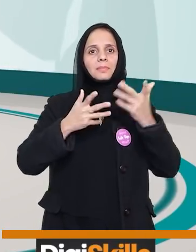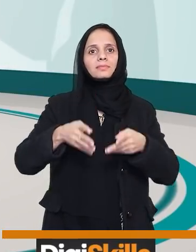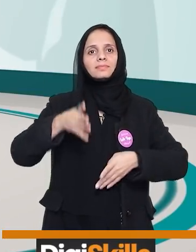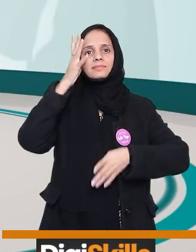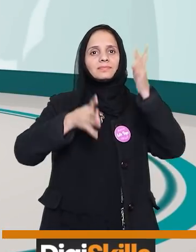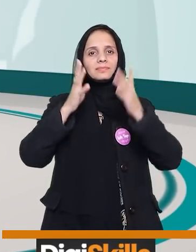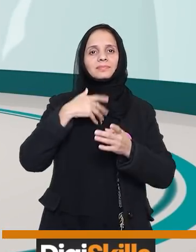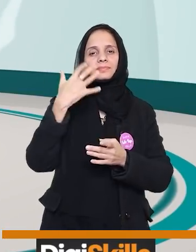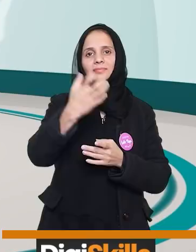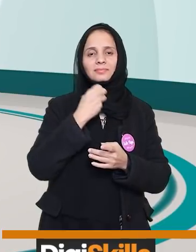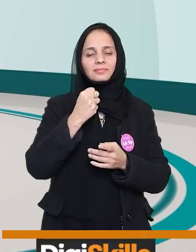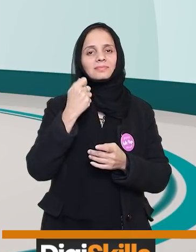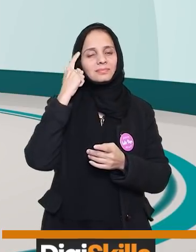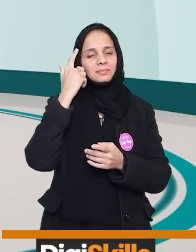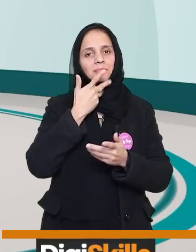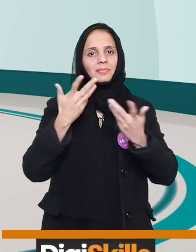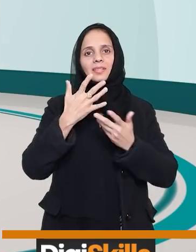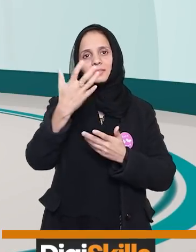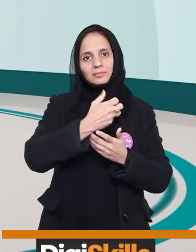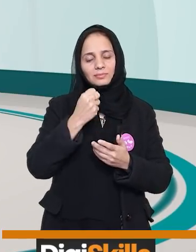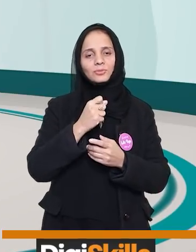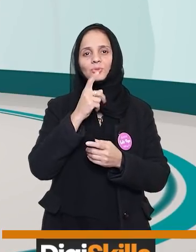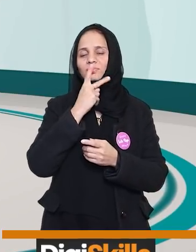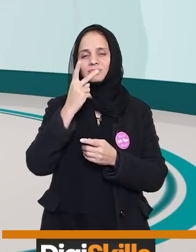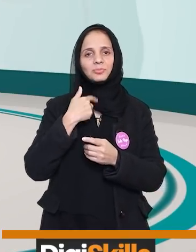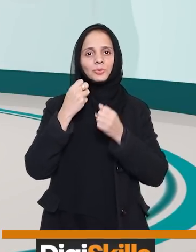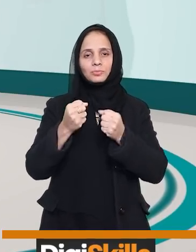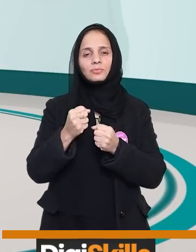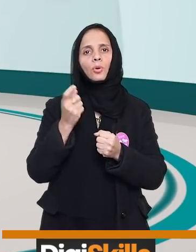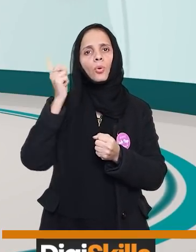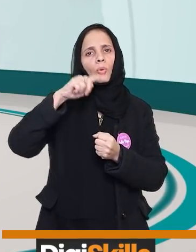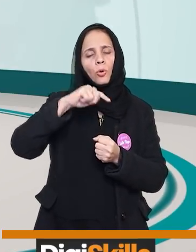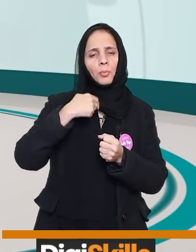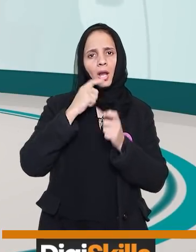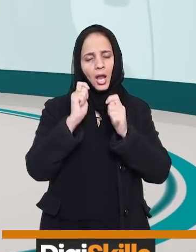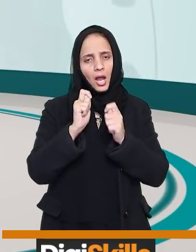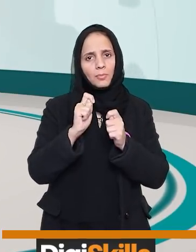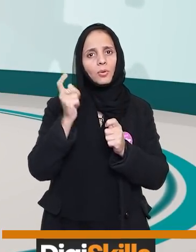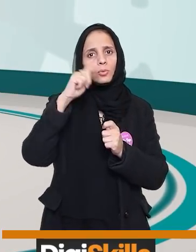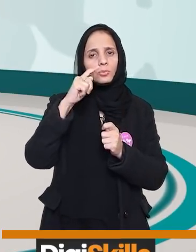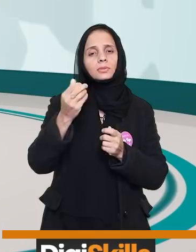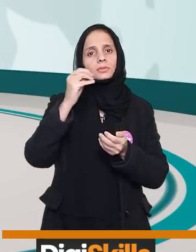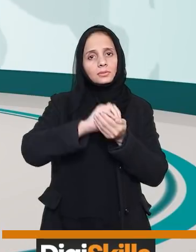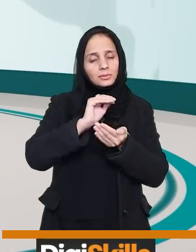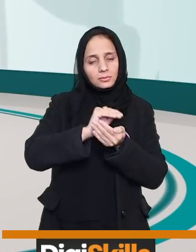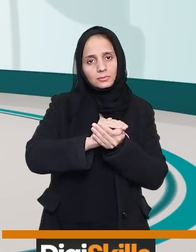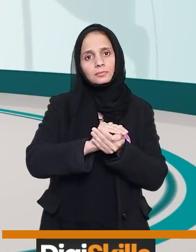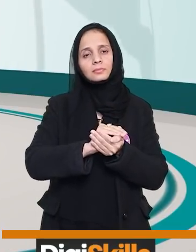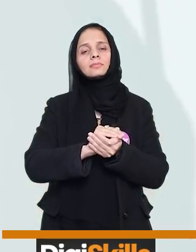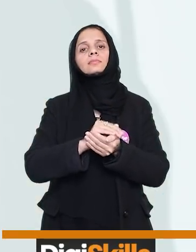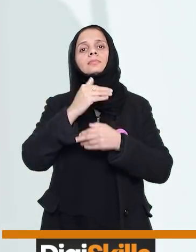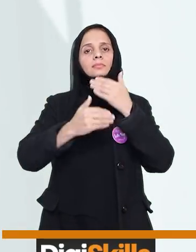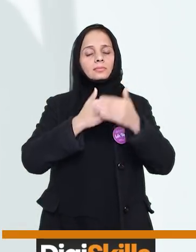بلڈنگ خریدنی ہے، یو ول نیور بی ایبل ٹو ڈو دیٹ. انسٹیڈ اف یو ڈیفائن یور مائلسٹونز کہ میں ہر روز اتنا کام کروں گا، اتنا سیونگ کروں